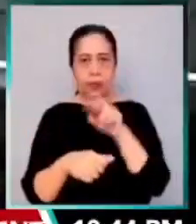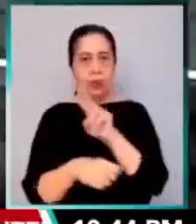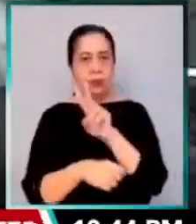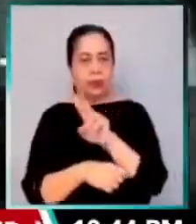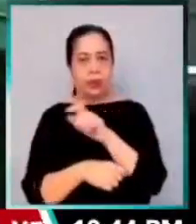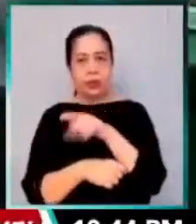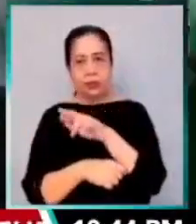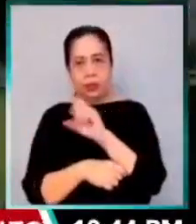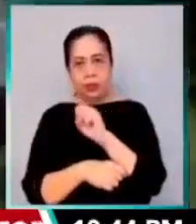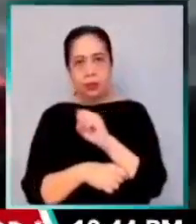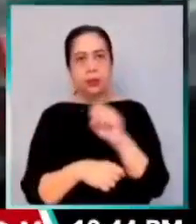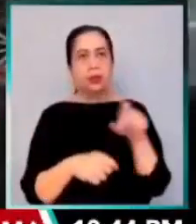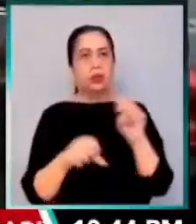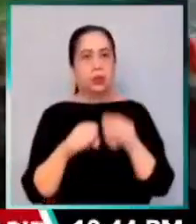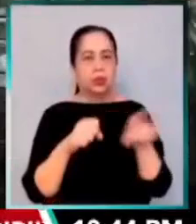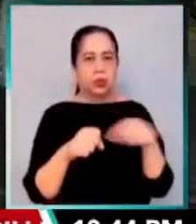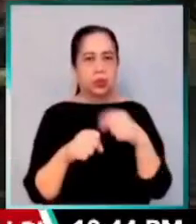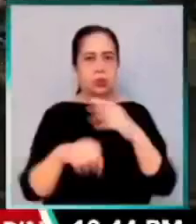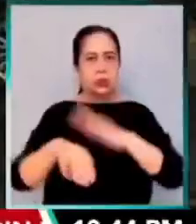kaya